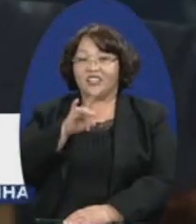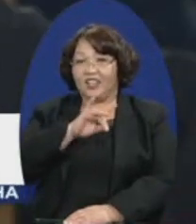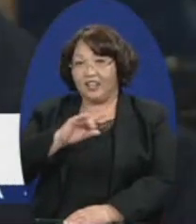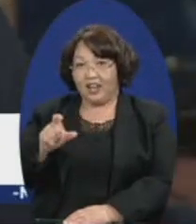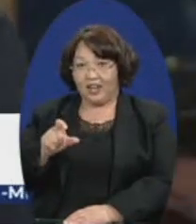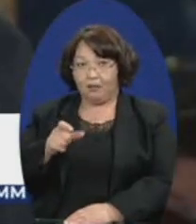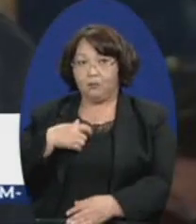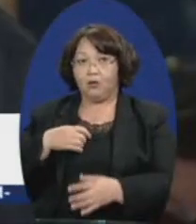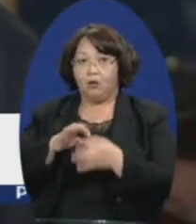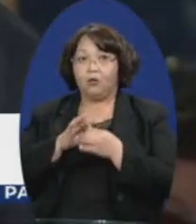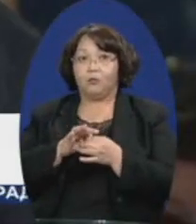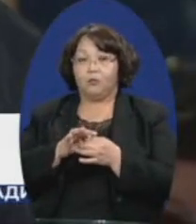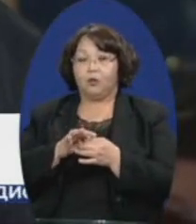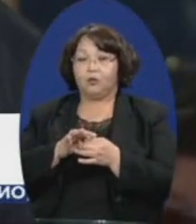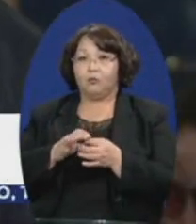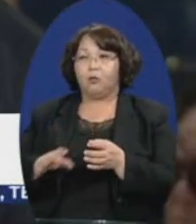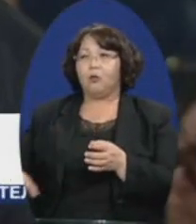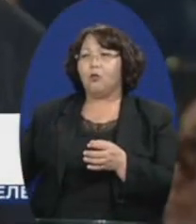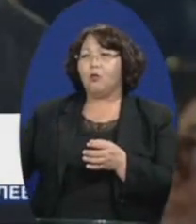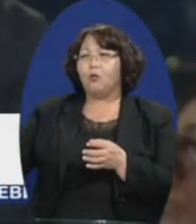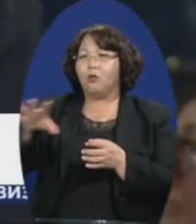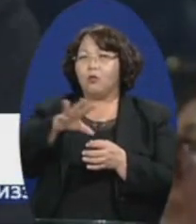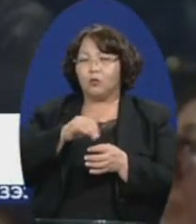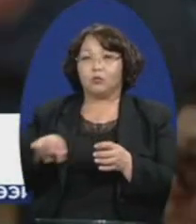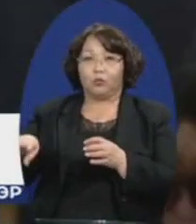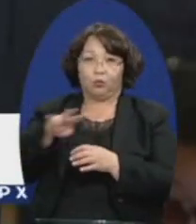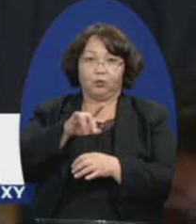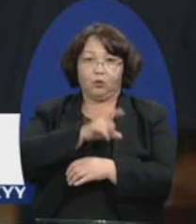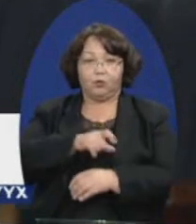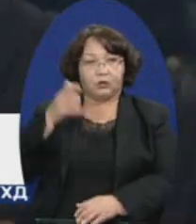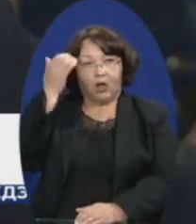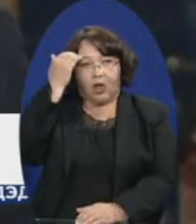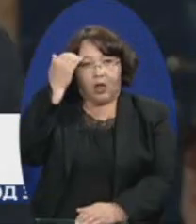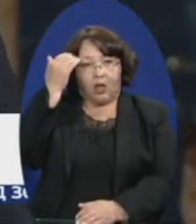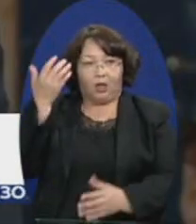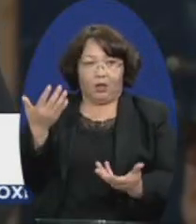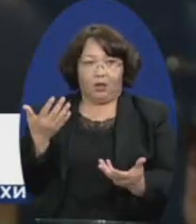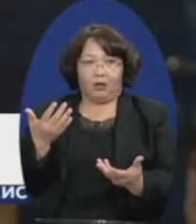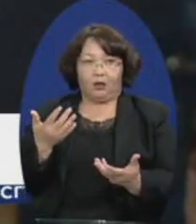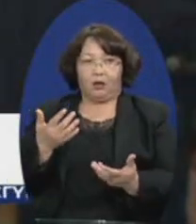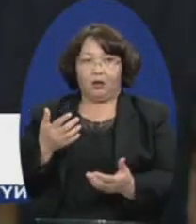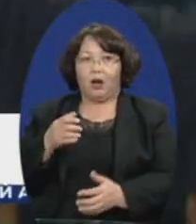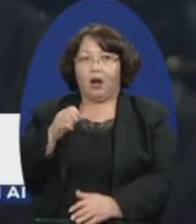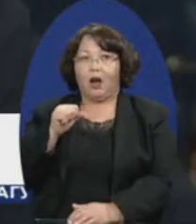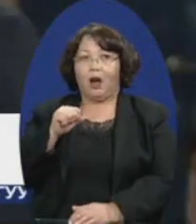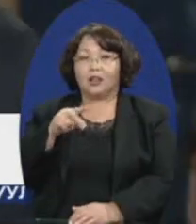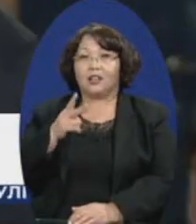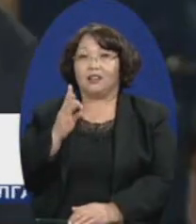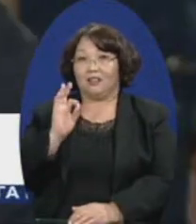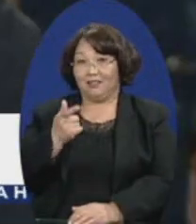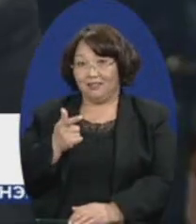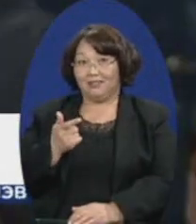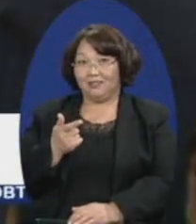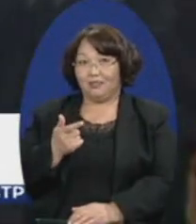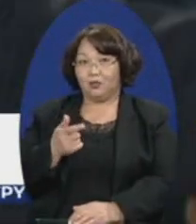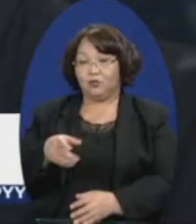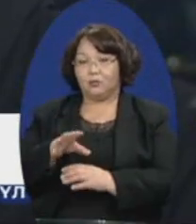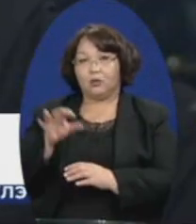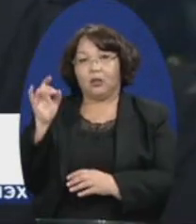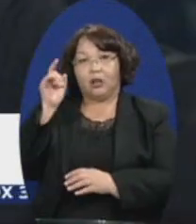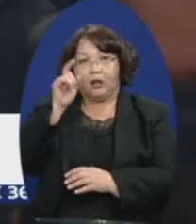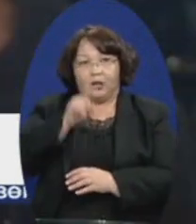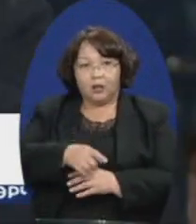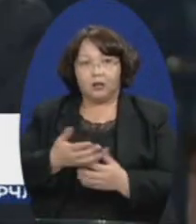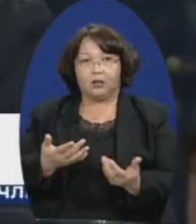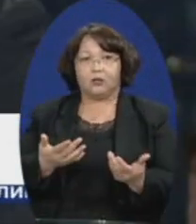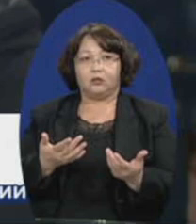зон олны асуудал болчих. Тэгээд тэр Алан Эрдэнэ дарга нар тэргээрээ зохиулаад орон нутгийн энэ явагч